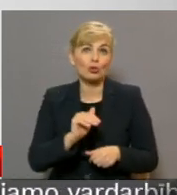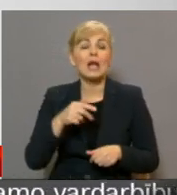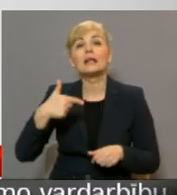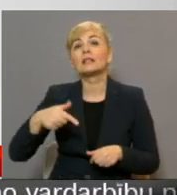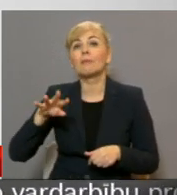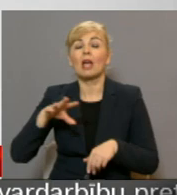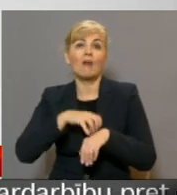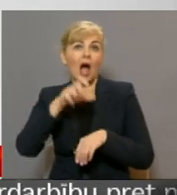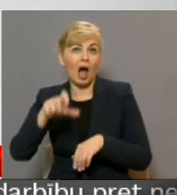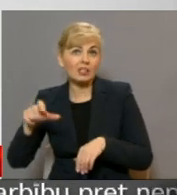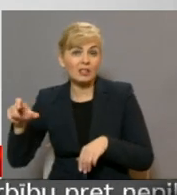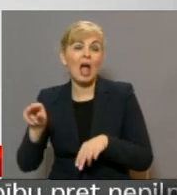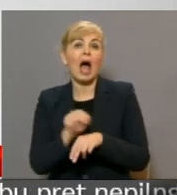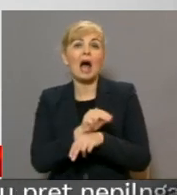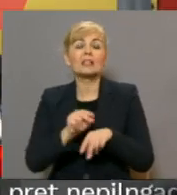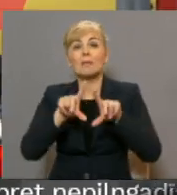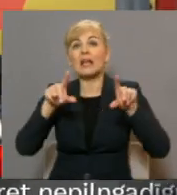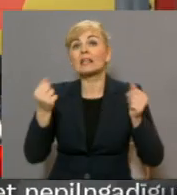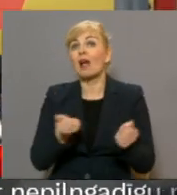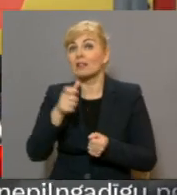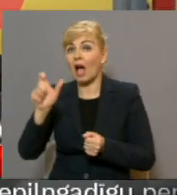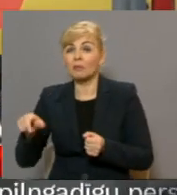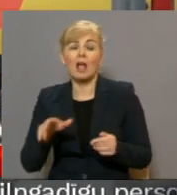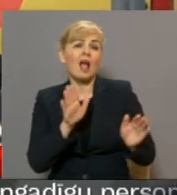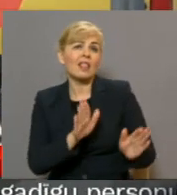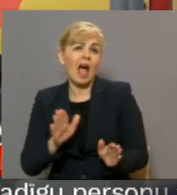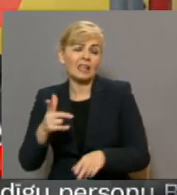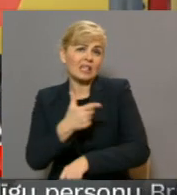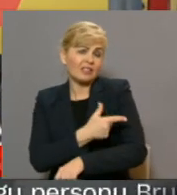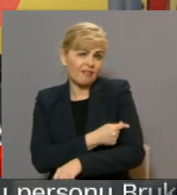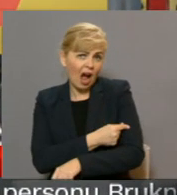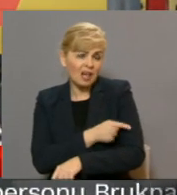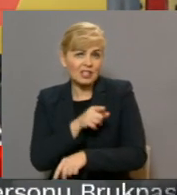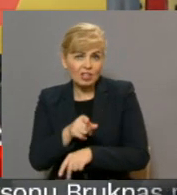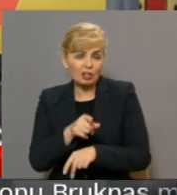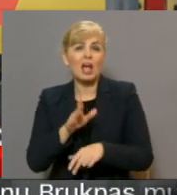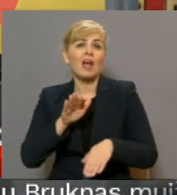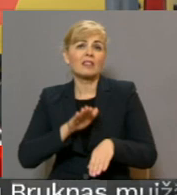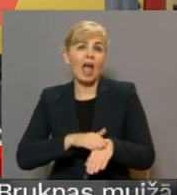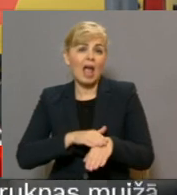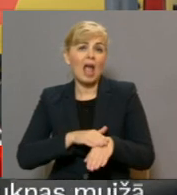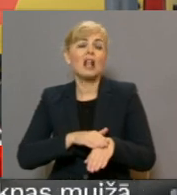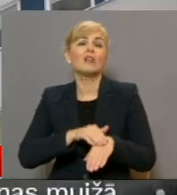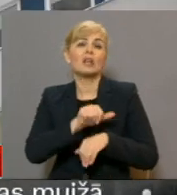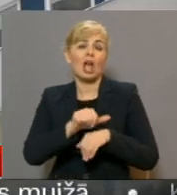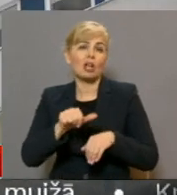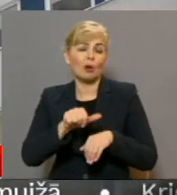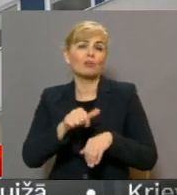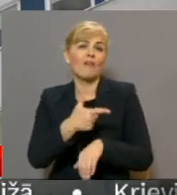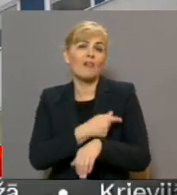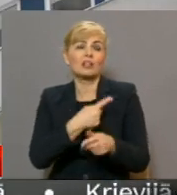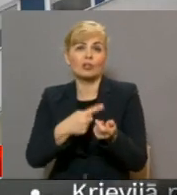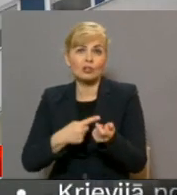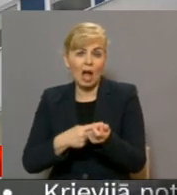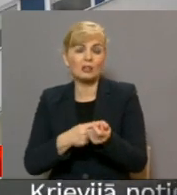17,079 ārsti un ārstniecības iestāžu darbinieki. Gausais vakcinācijas temps lielākoties saistīts ar ierobežoto vakcīnu skaitu. Šodien tas tika